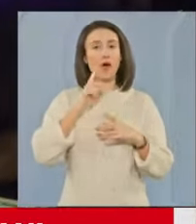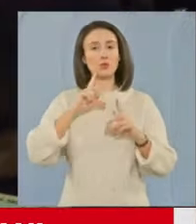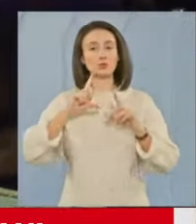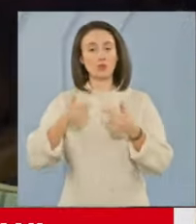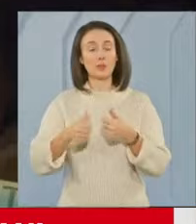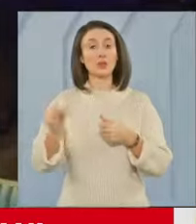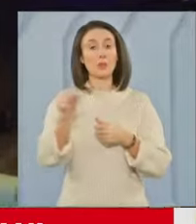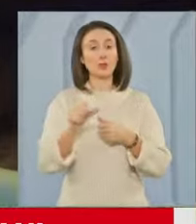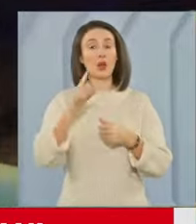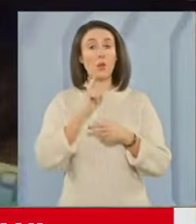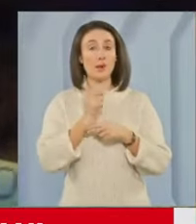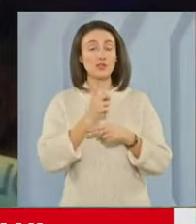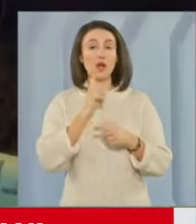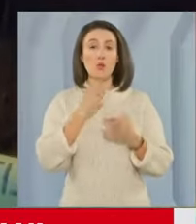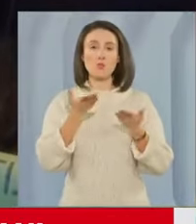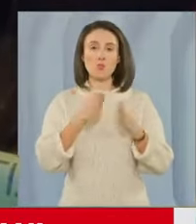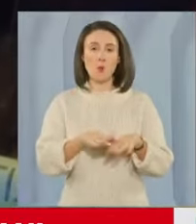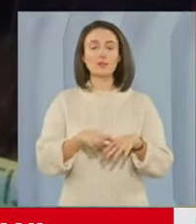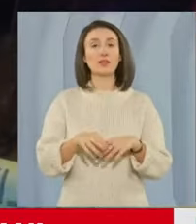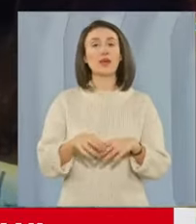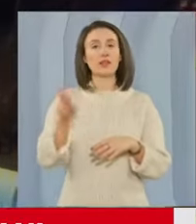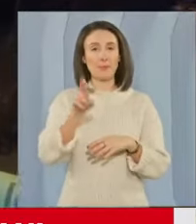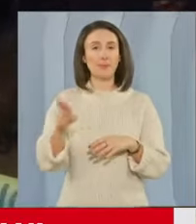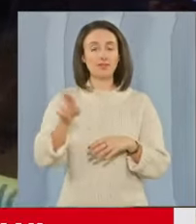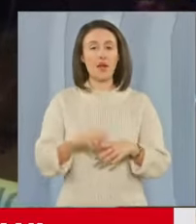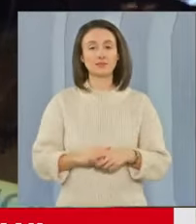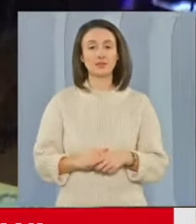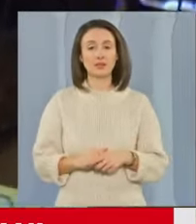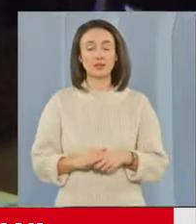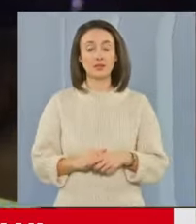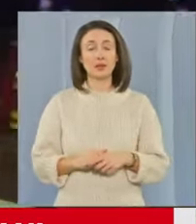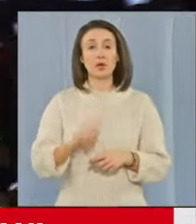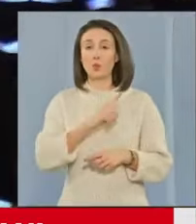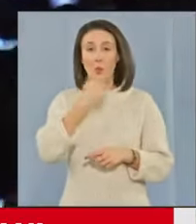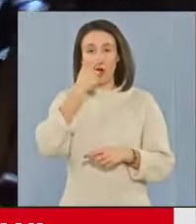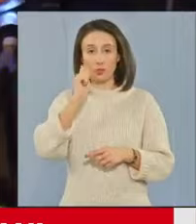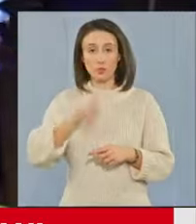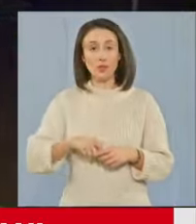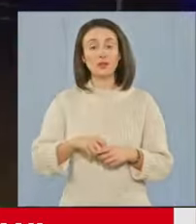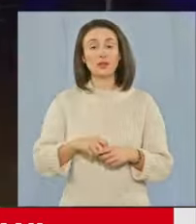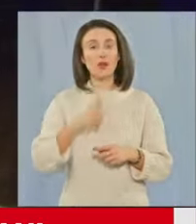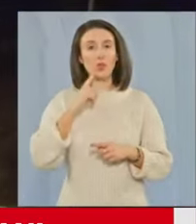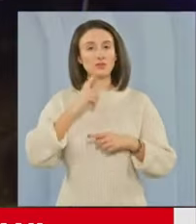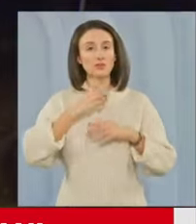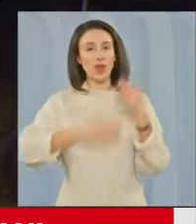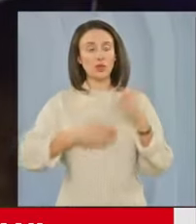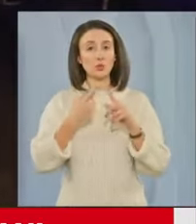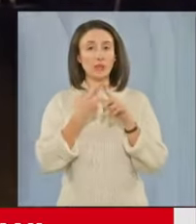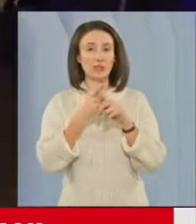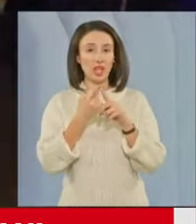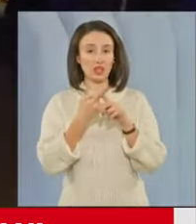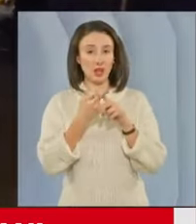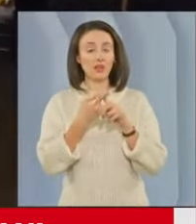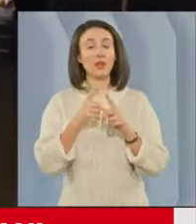cu motorină și l-au amenințat cu moartea în rânduri repetate. Pentru că nu a cedat, atacatorii i-au tăiat un deget. Indivizii au reușit